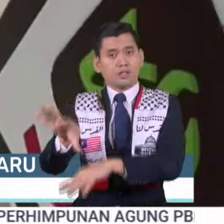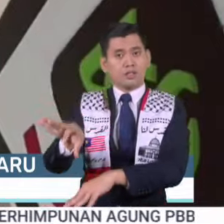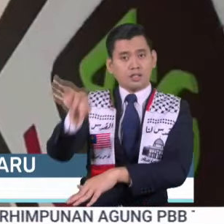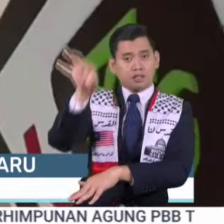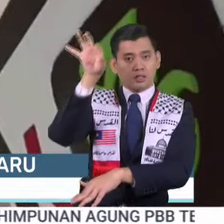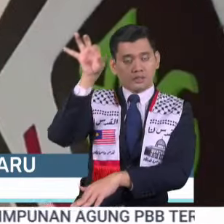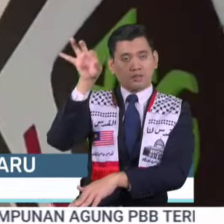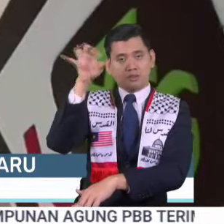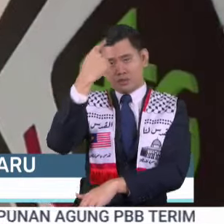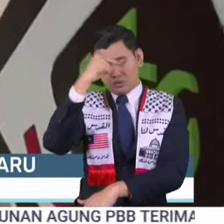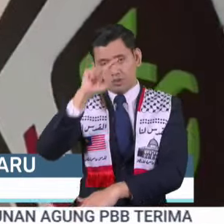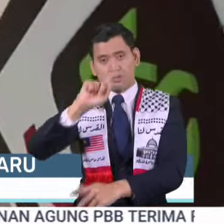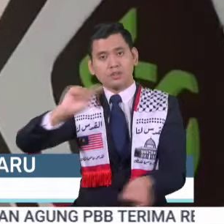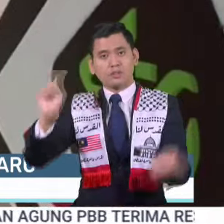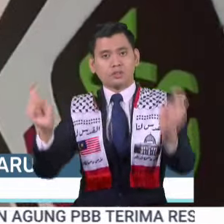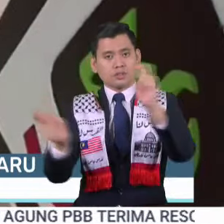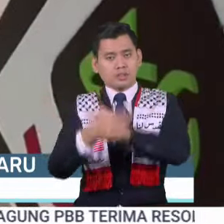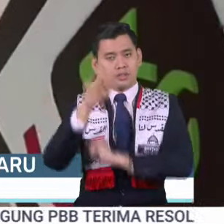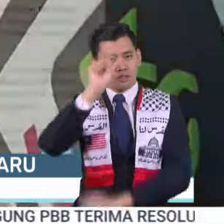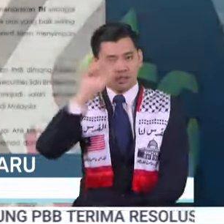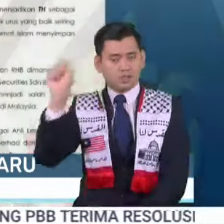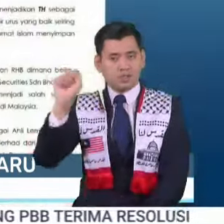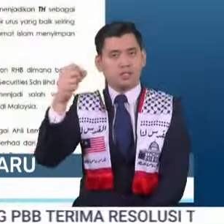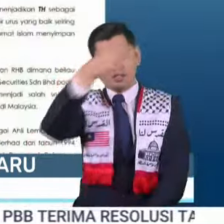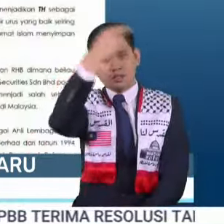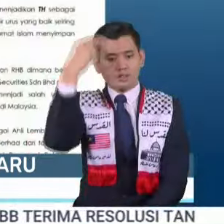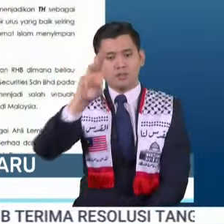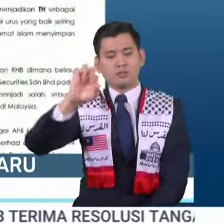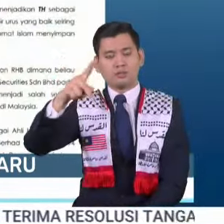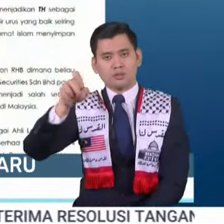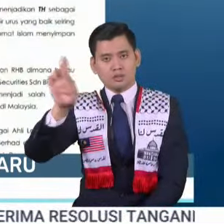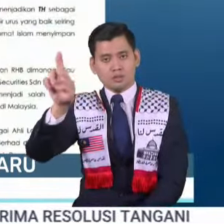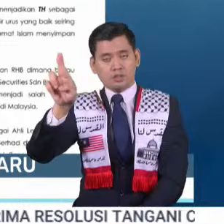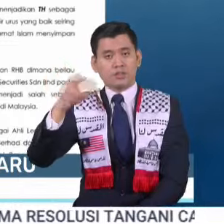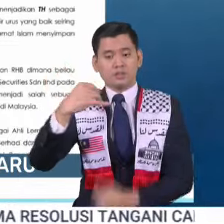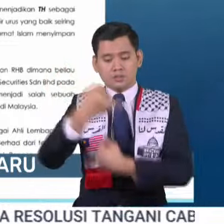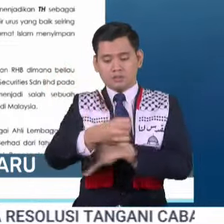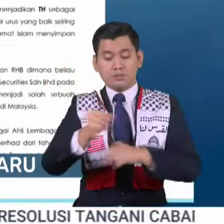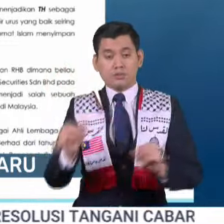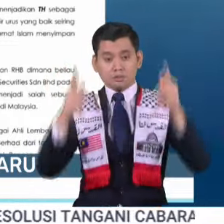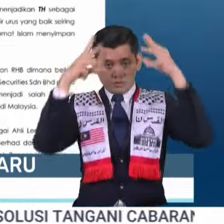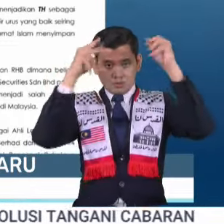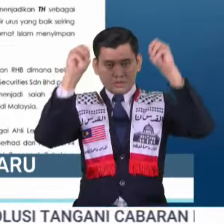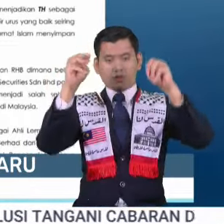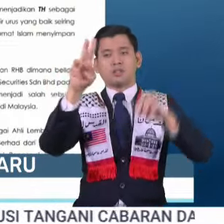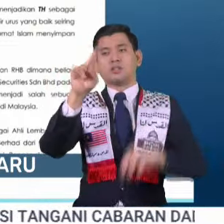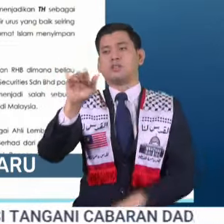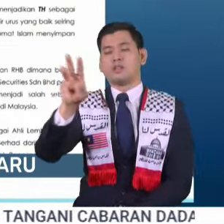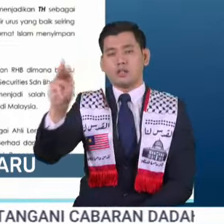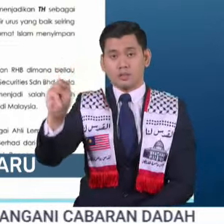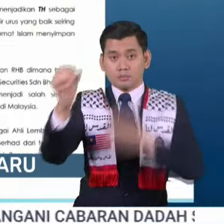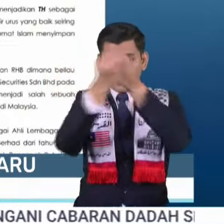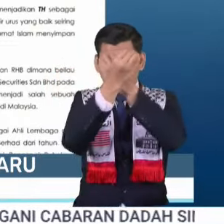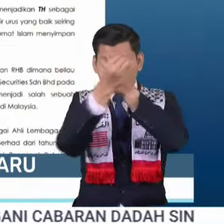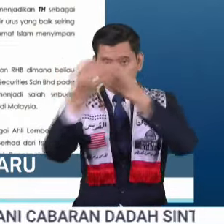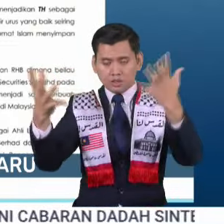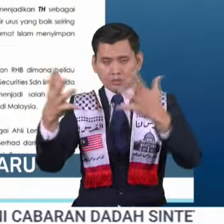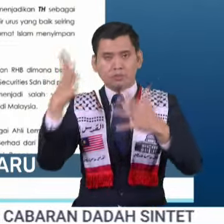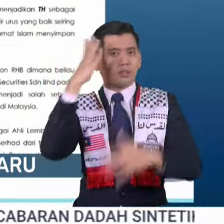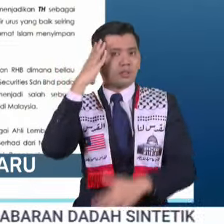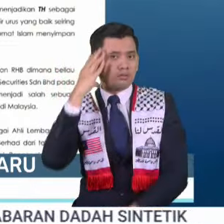mokhtar mengumumkan pelantikan itu menteri di jabatan Perdana Menteri hal ehwal agama Datuk Mohamad Naim mokhtar berkata